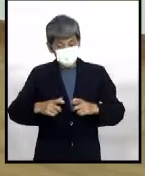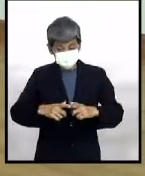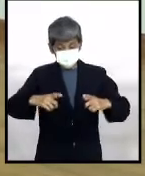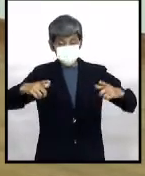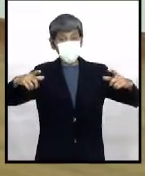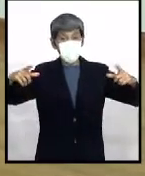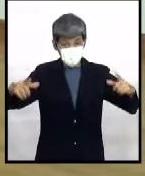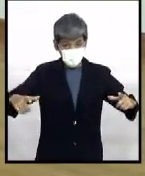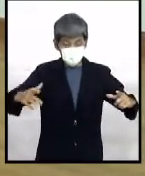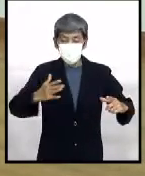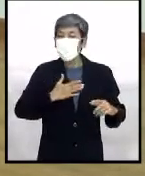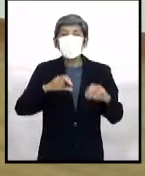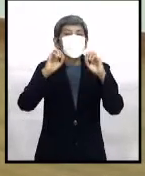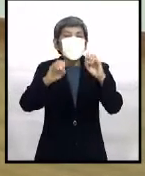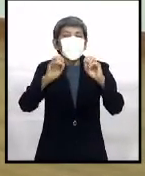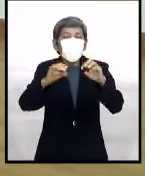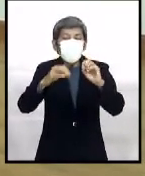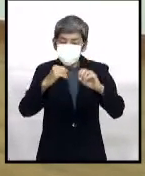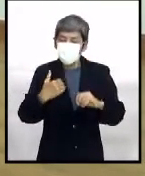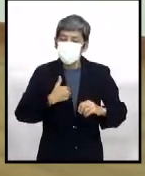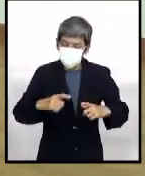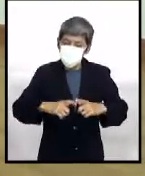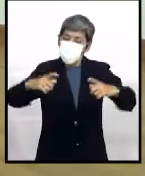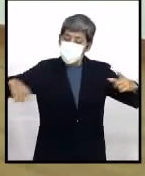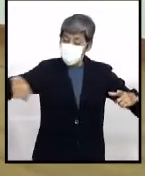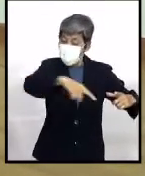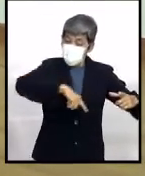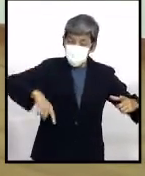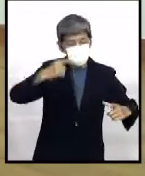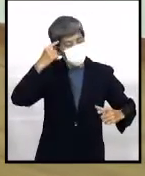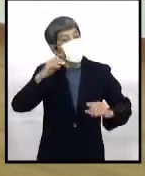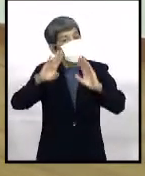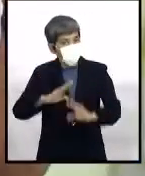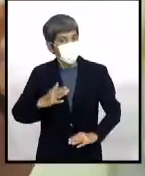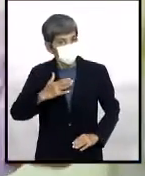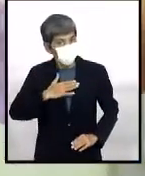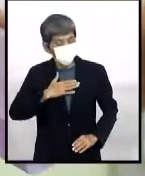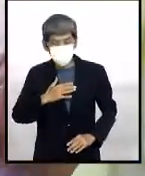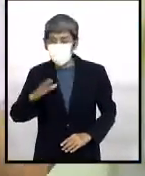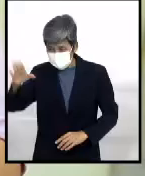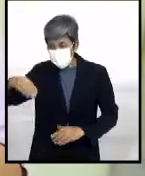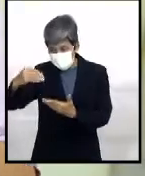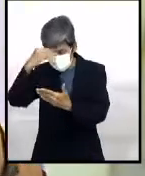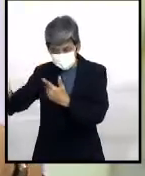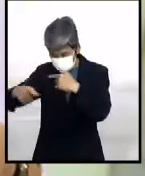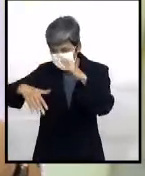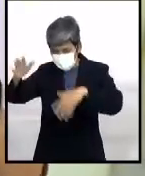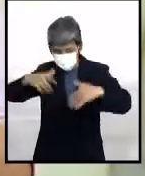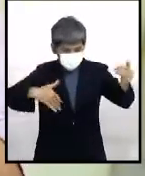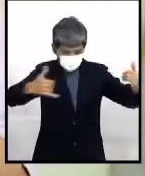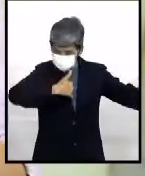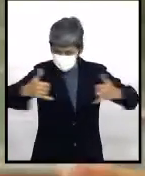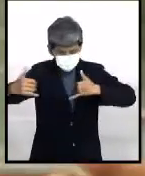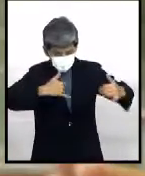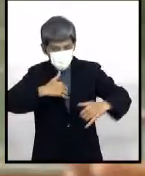ที่เหมือนกับว่าเราจะสอนในสิ่งที่เราคิดไว้มีพื้นที่พอที่เราดีไซน์ไว้แล้วเอาเด็กพวกนั้นอ่ะมาเรียนที่เรามันน่าจะ